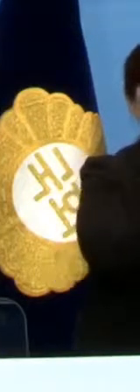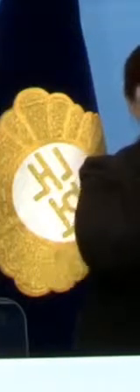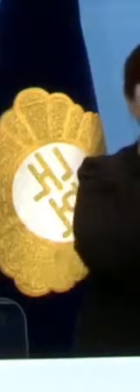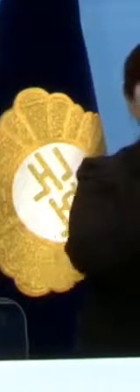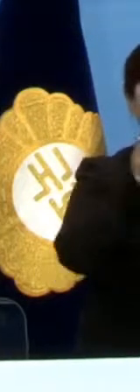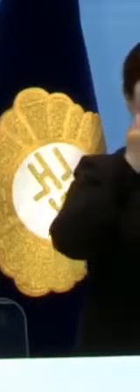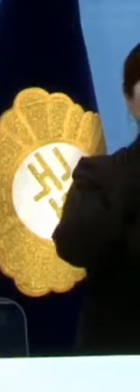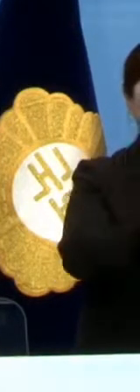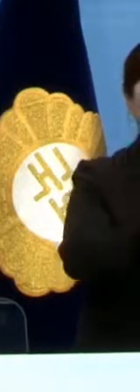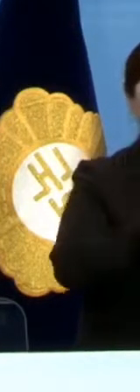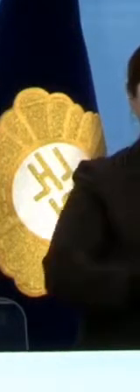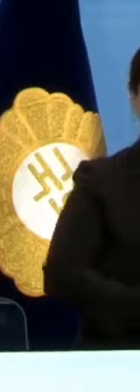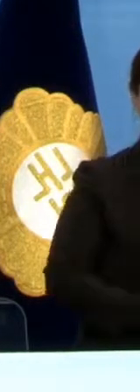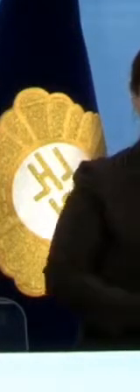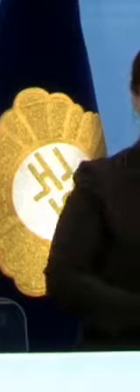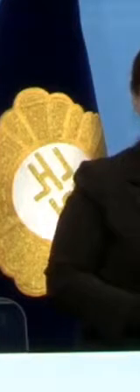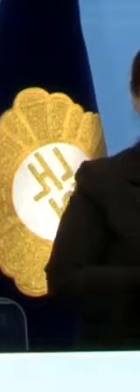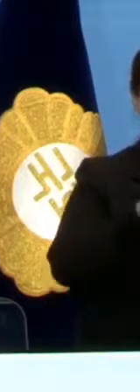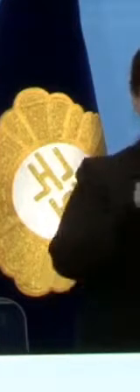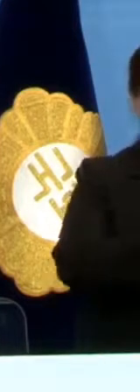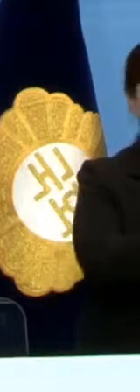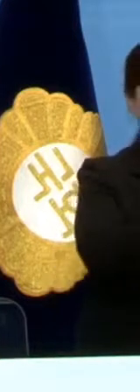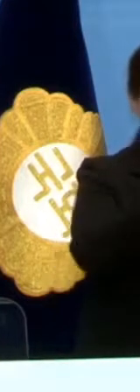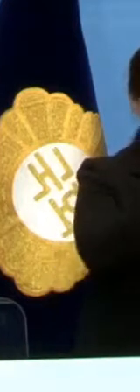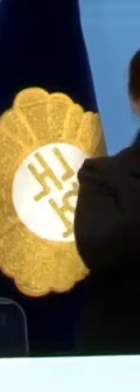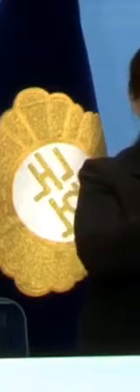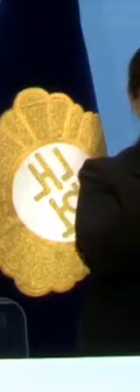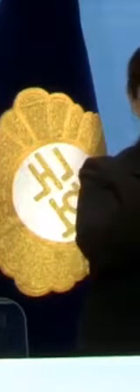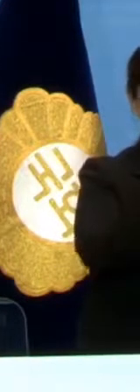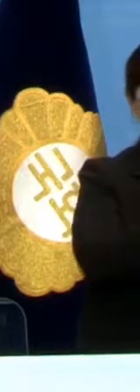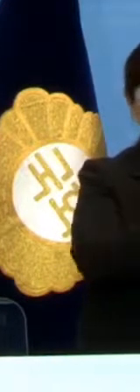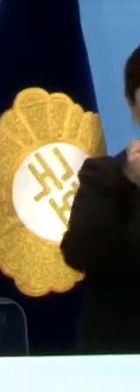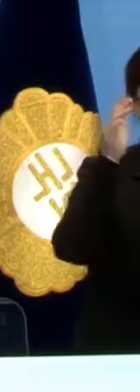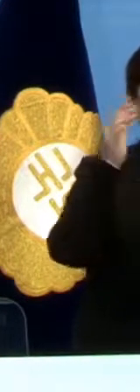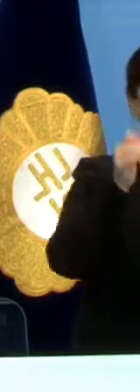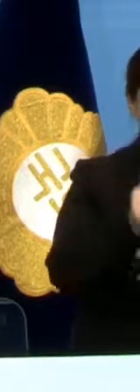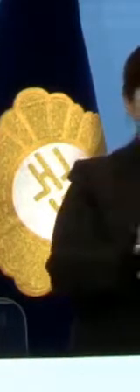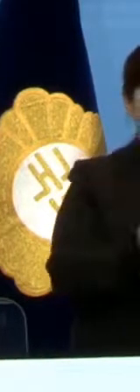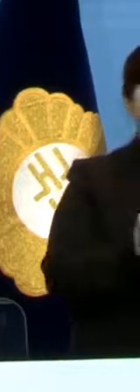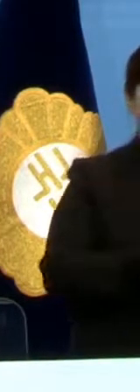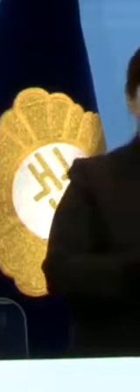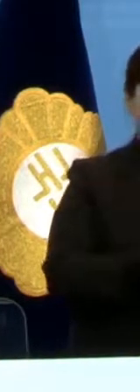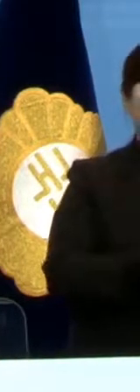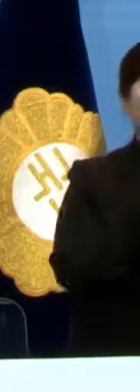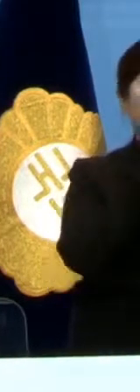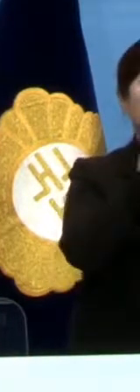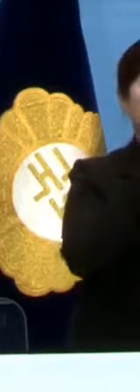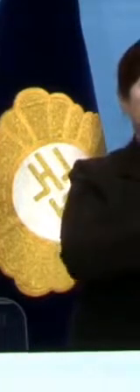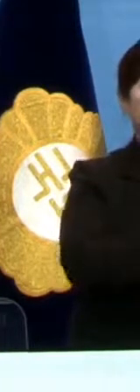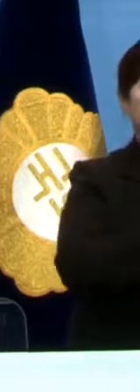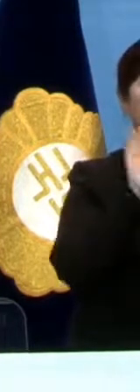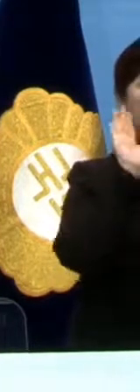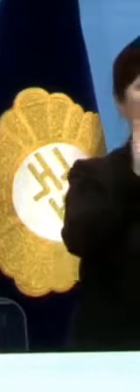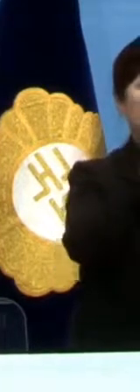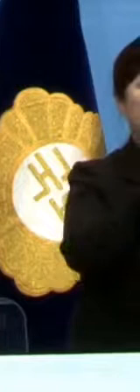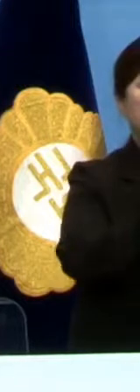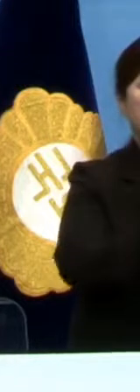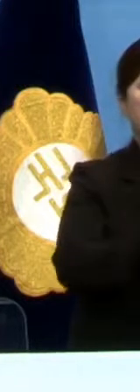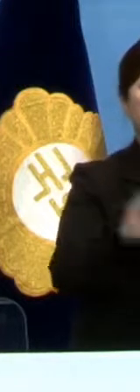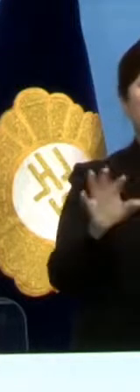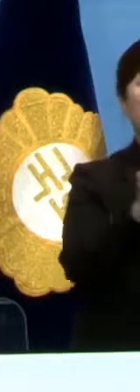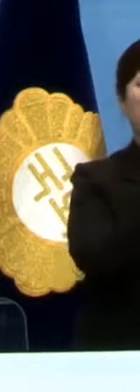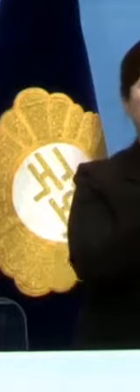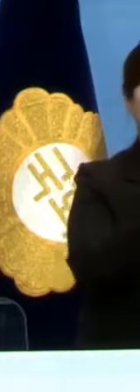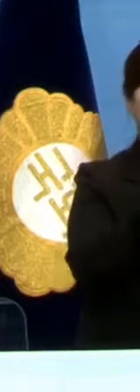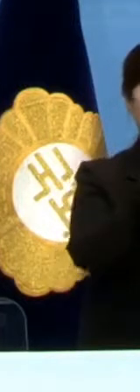있을 텐데 우리 이 부산의 문제가 결국 대한민국의 그런 이후의 미래 문제로